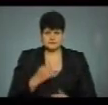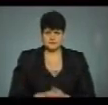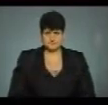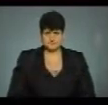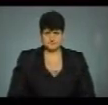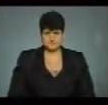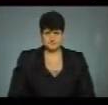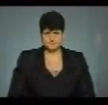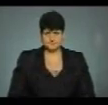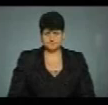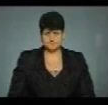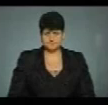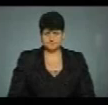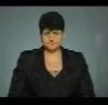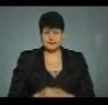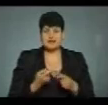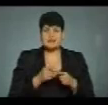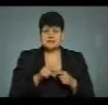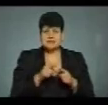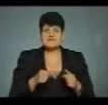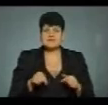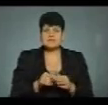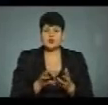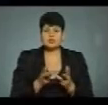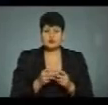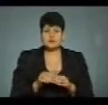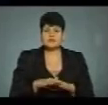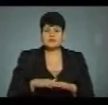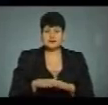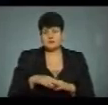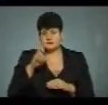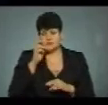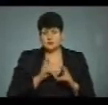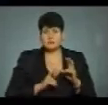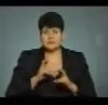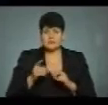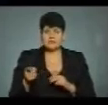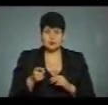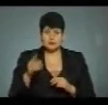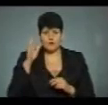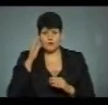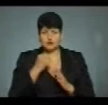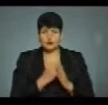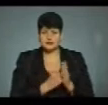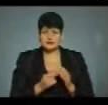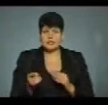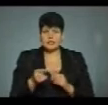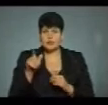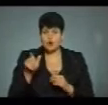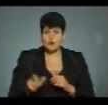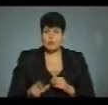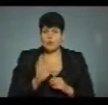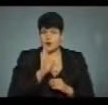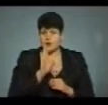Гадомська розповість. Це відділ розрахунків з населенням у комунальному підприємстві «Тернопільводоканал». Тернополянка Богдана